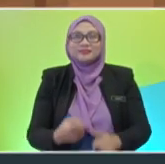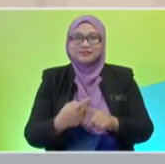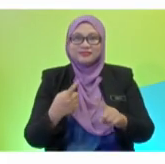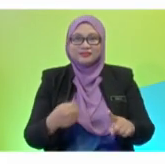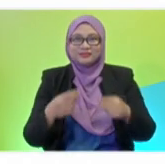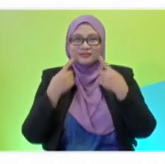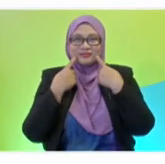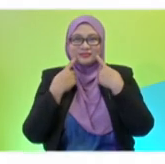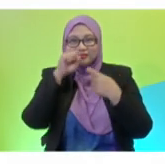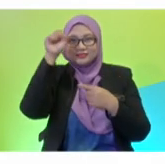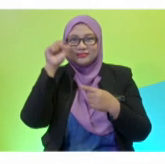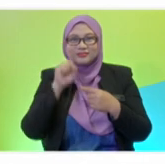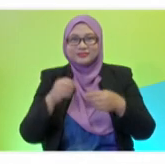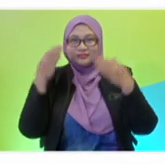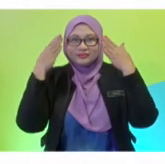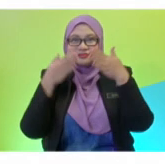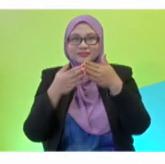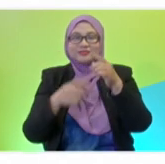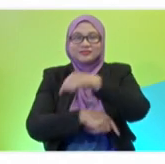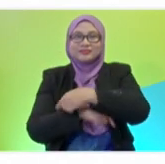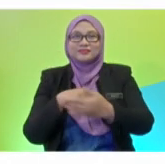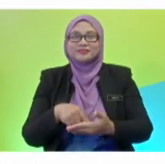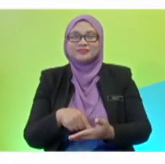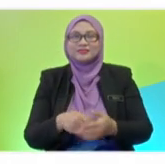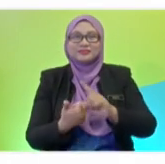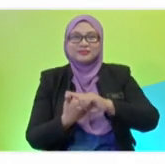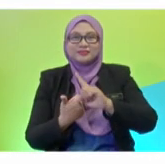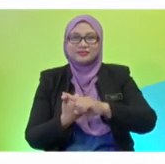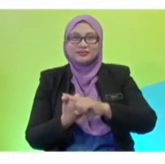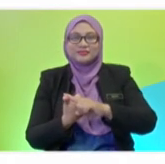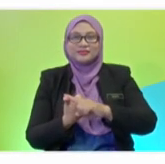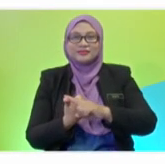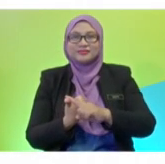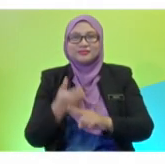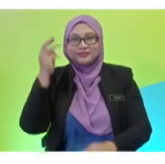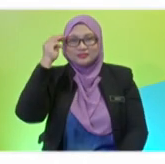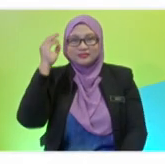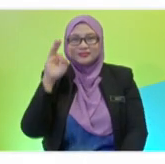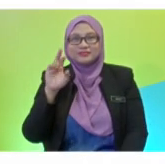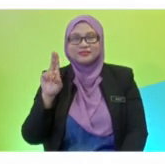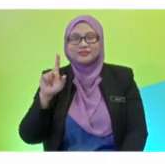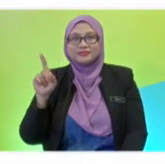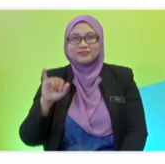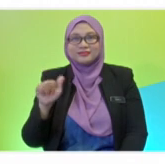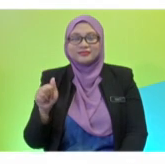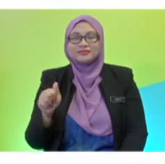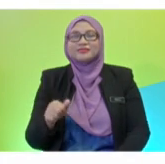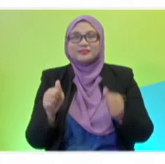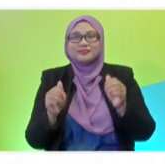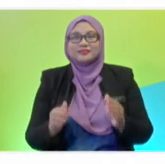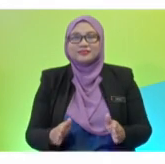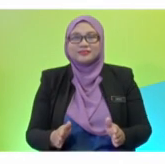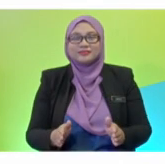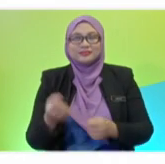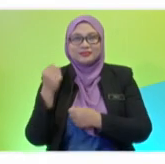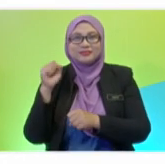itu dia yang pertama Muhammad Rizwan Puji merupakan atlet paralympic negara kebetulan yang kedua dari